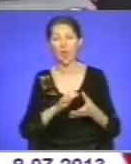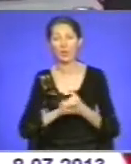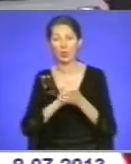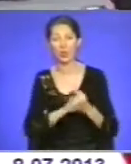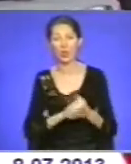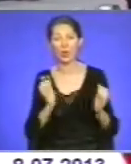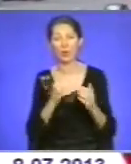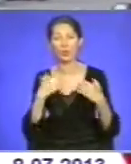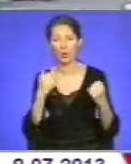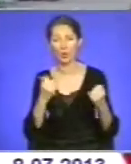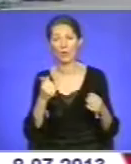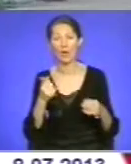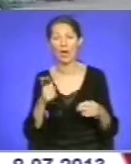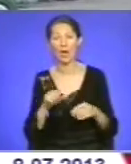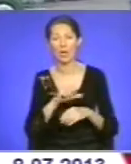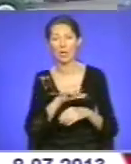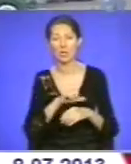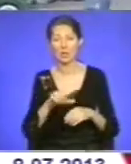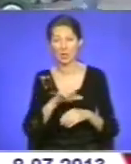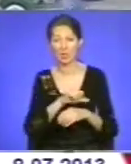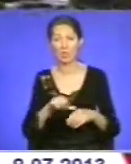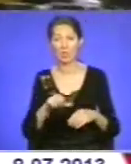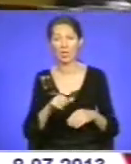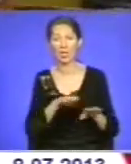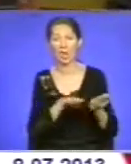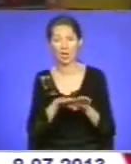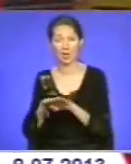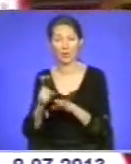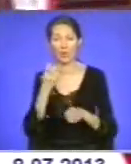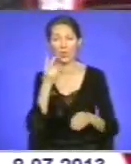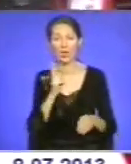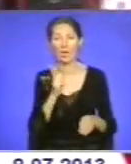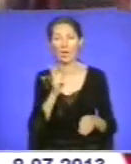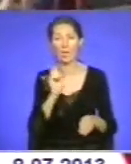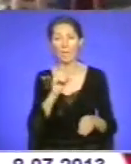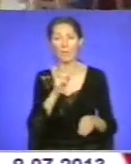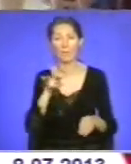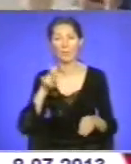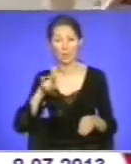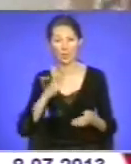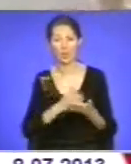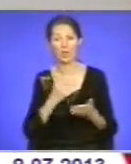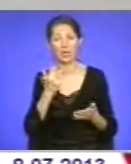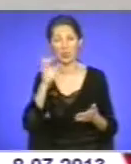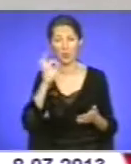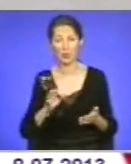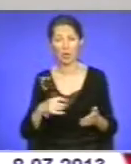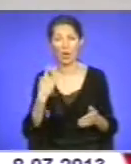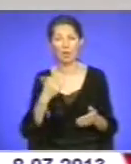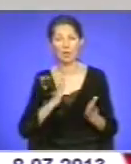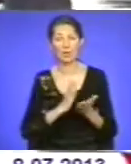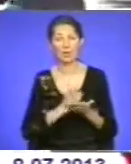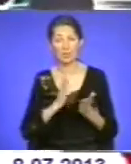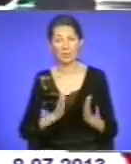коли безпліддя сягає межі 15%. В області лише 3% краян не можуть мати дітей. Це безплідні пари та жінки,